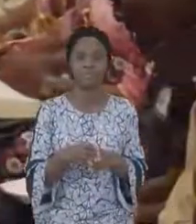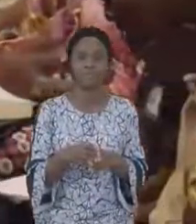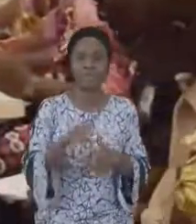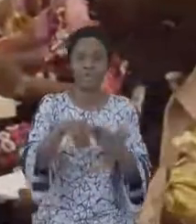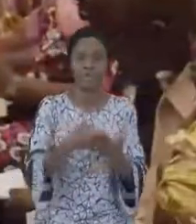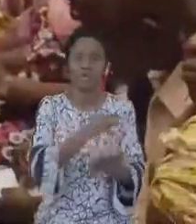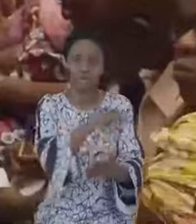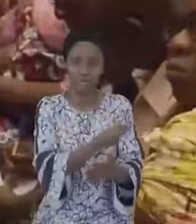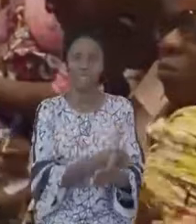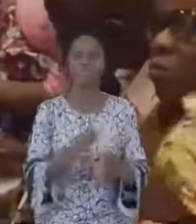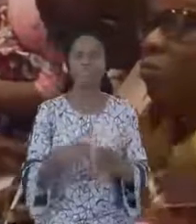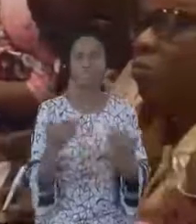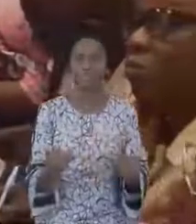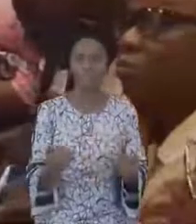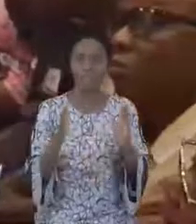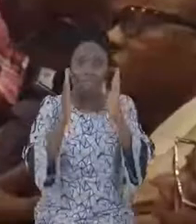Tout-Puissant. Regardez ici.